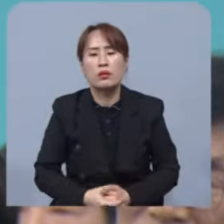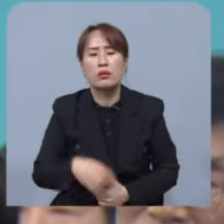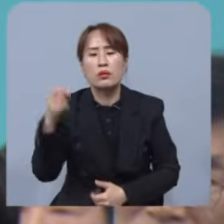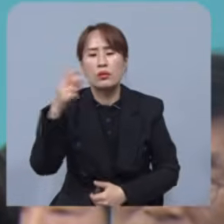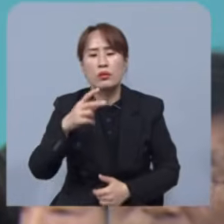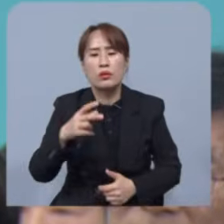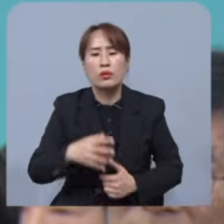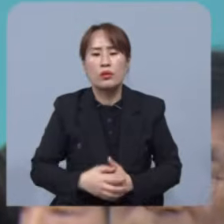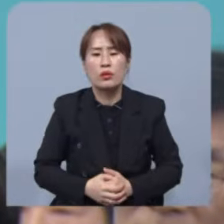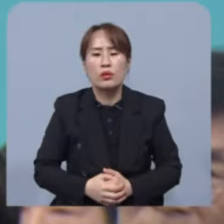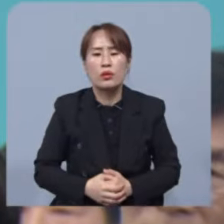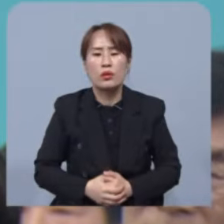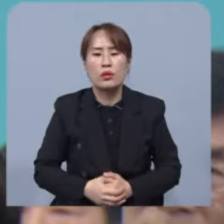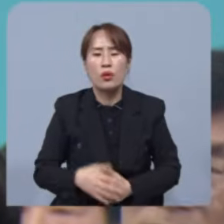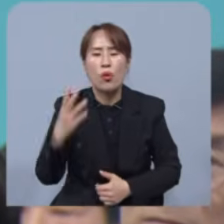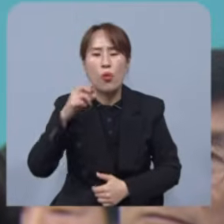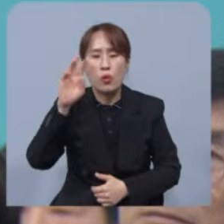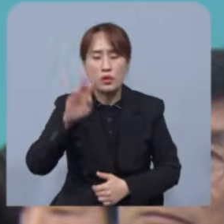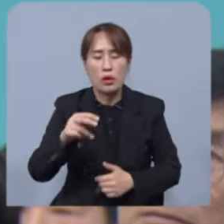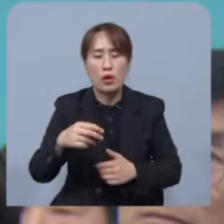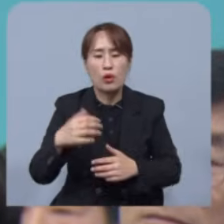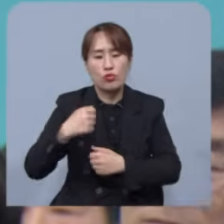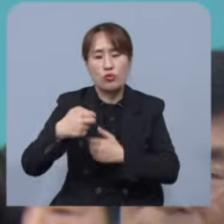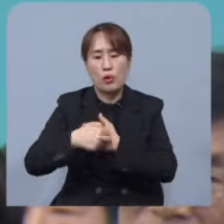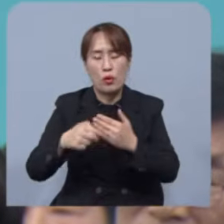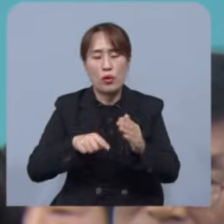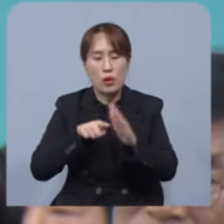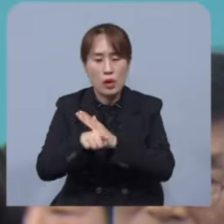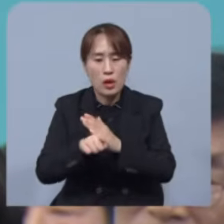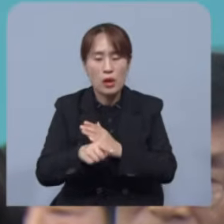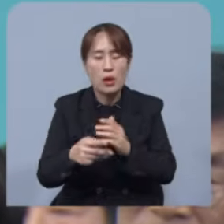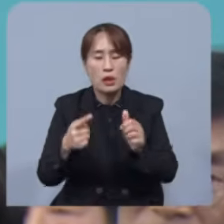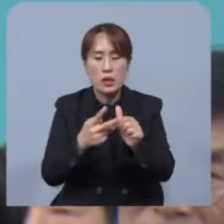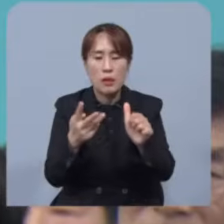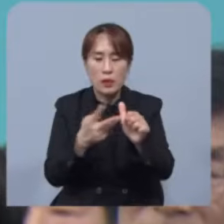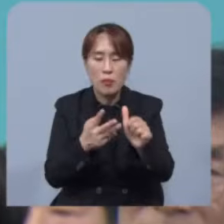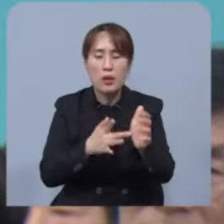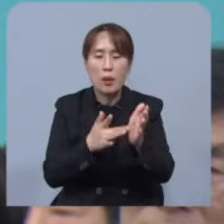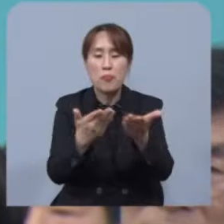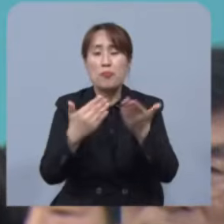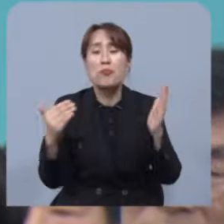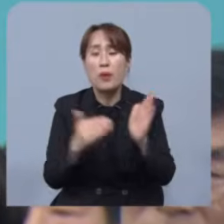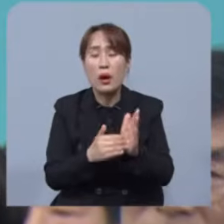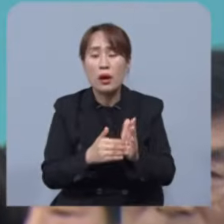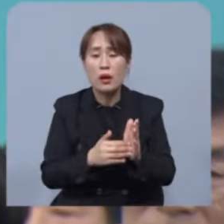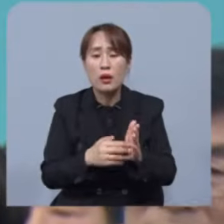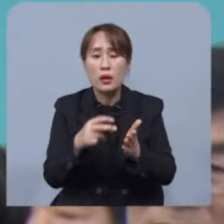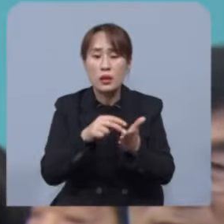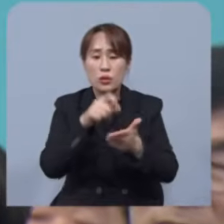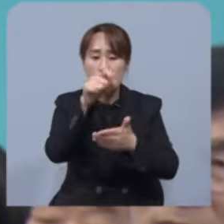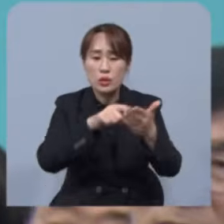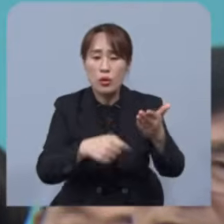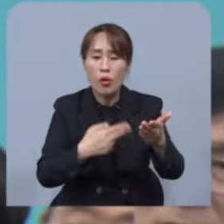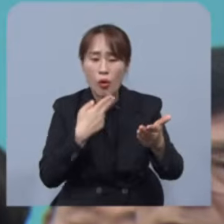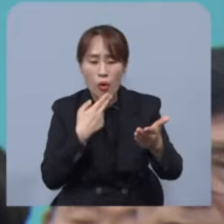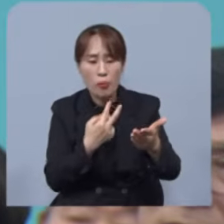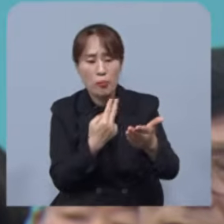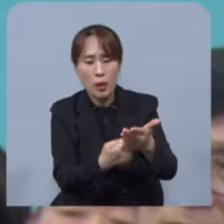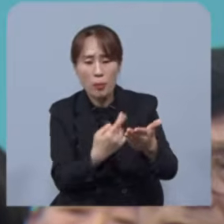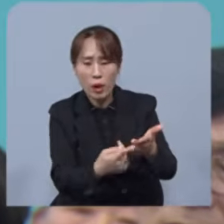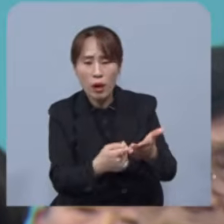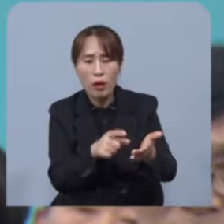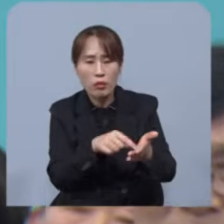그리고 국군 홍천병원에 3-4차례 내원해서 진료 및 약을 처방받았습니다. 그러나 의료 기록이 부재한 어처구니 없는